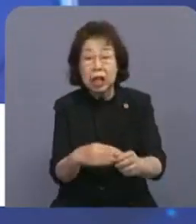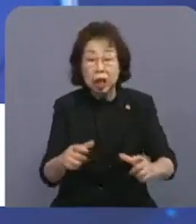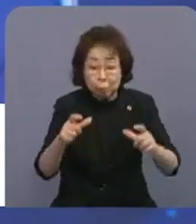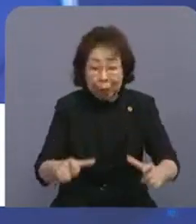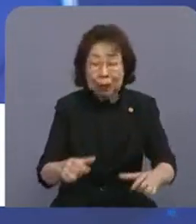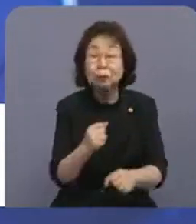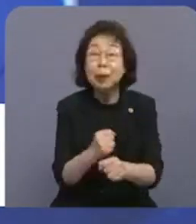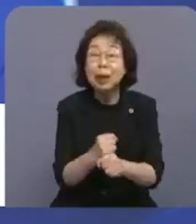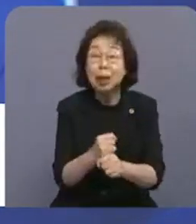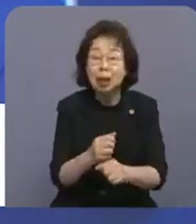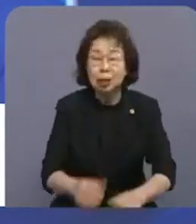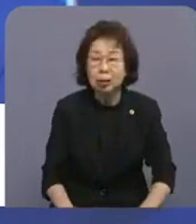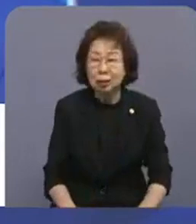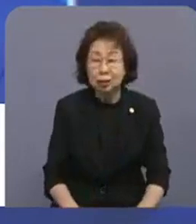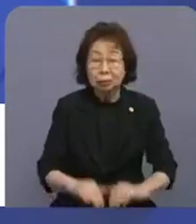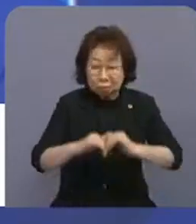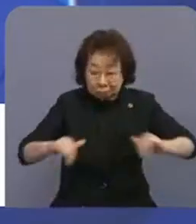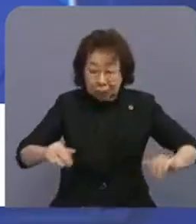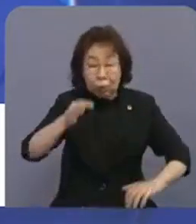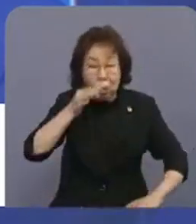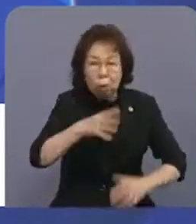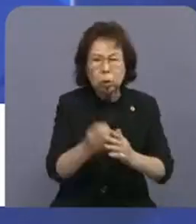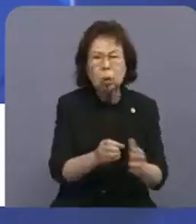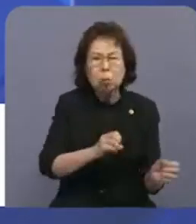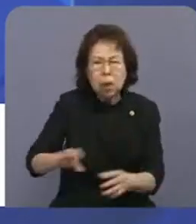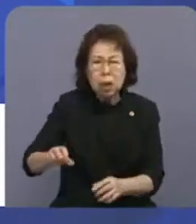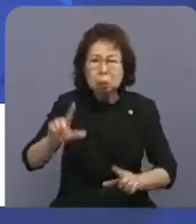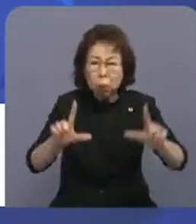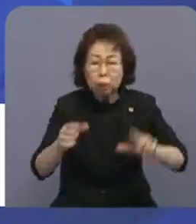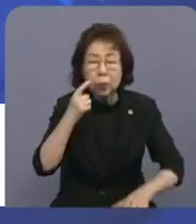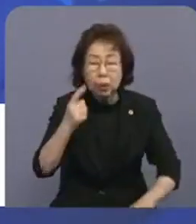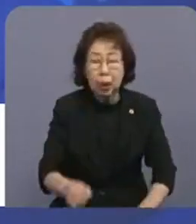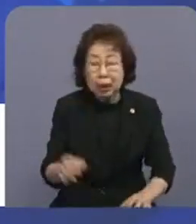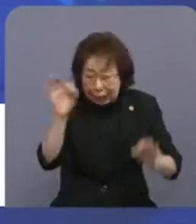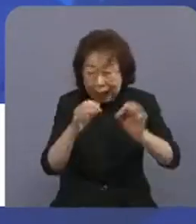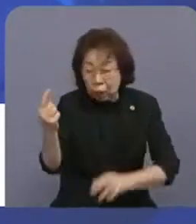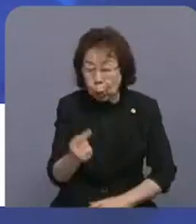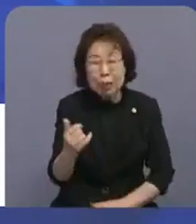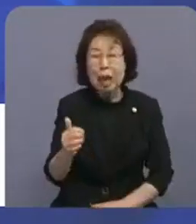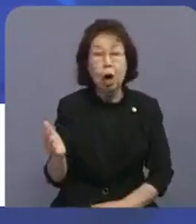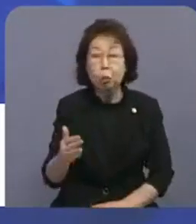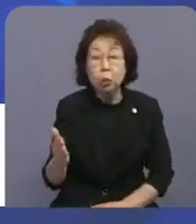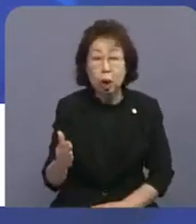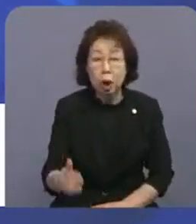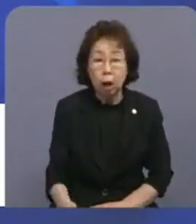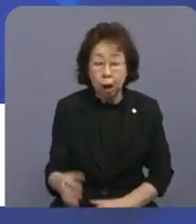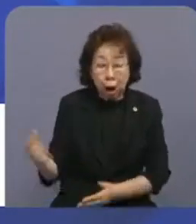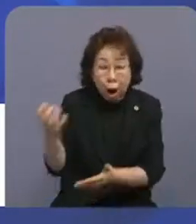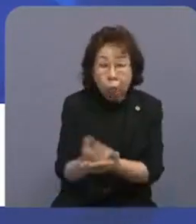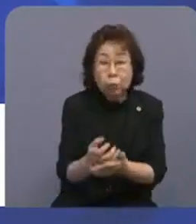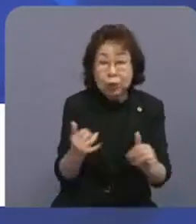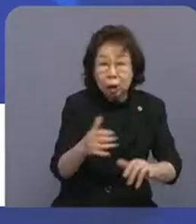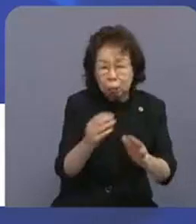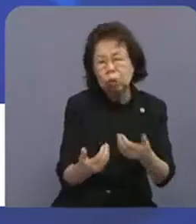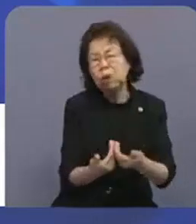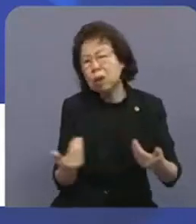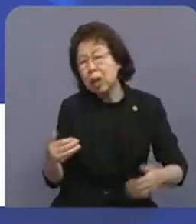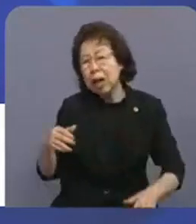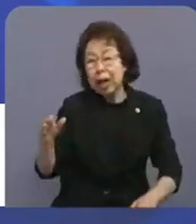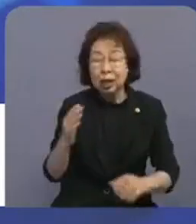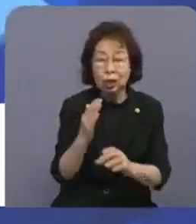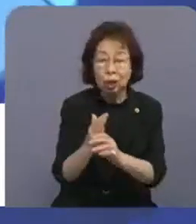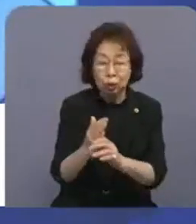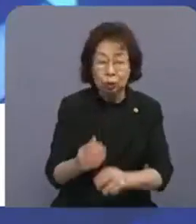만들었습니다. 그런데 사실상 지금은 버려진 상태인데 찾는 사람도 거의 없고 또 입주 업체들마저 떠나고